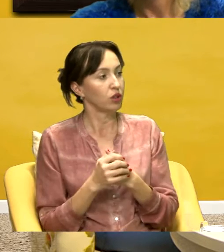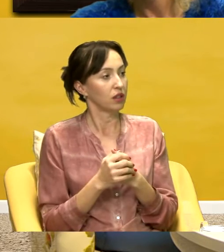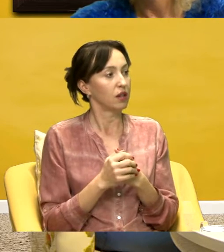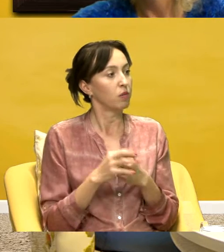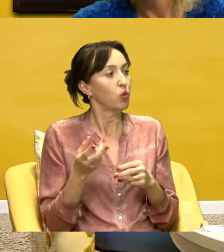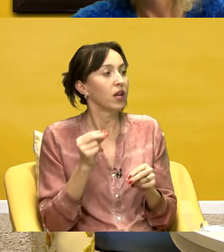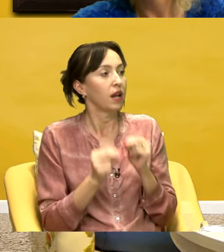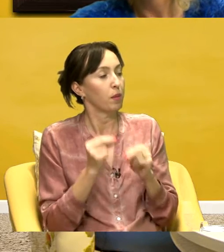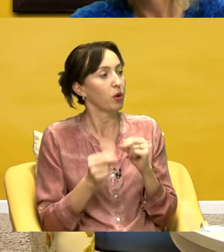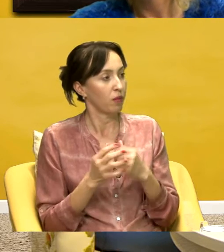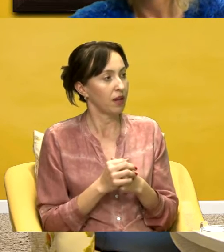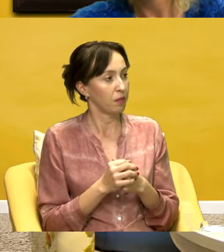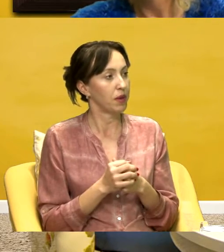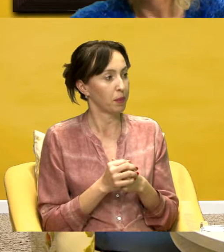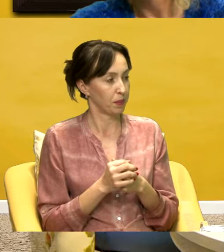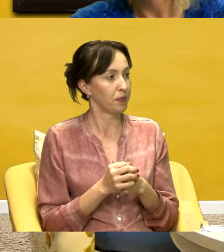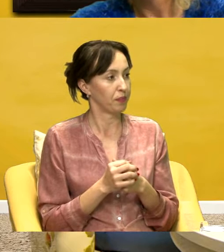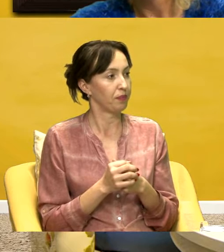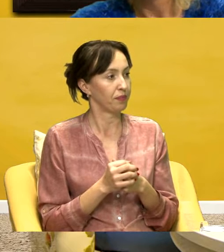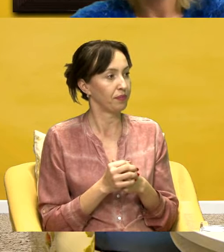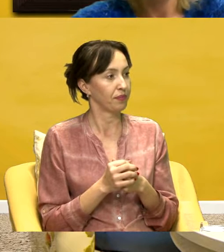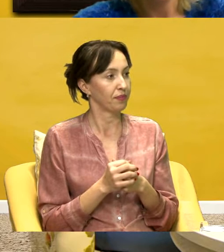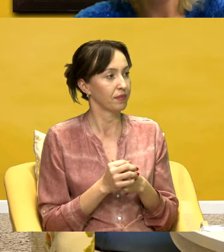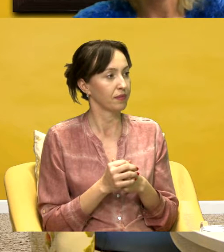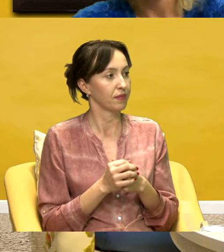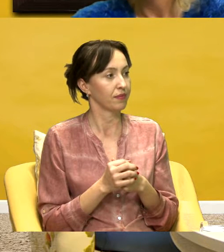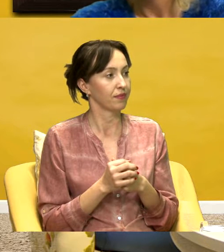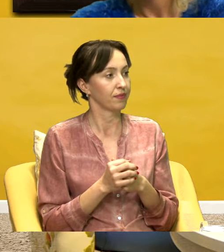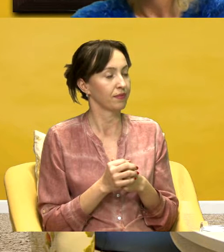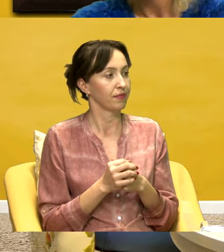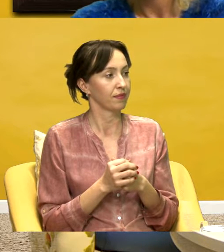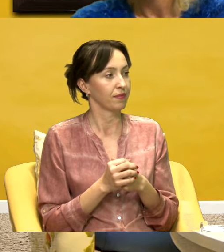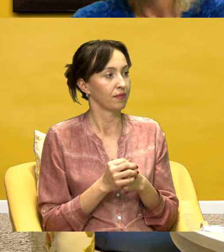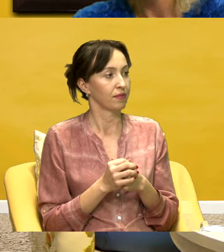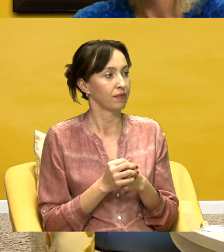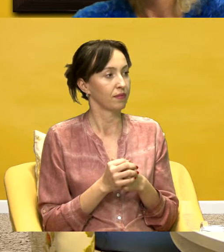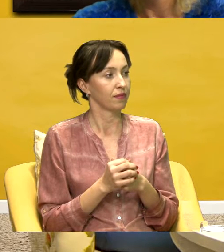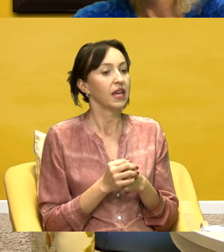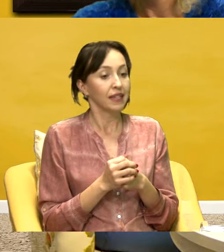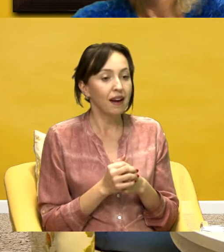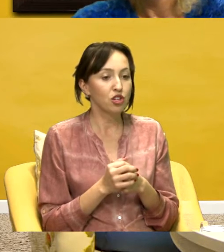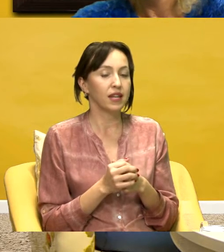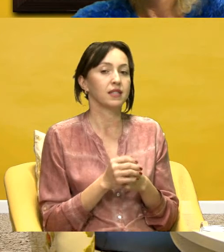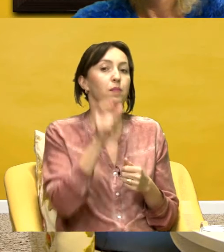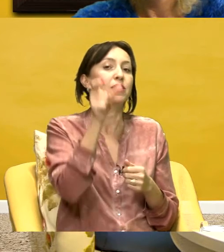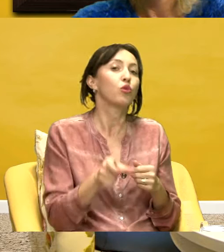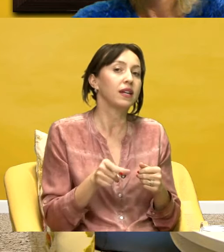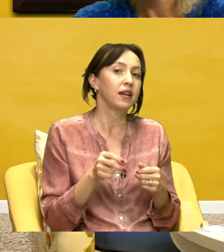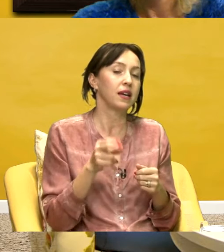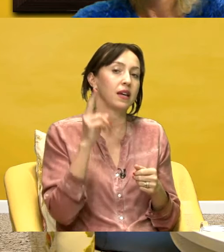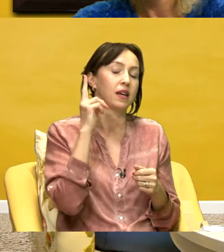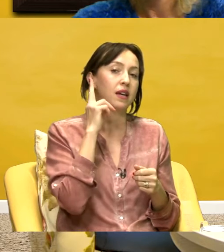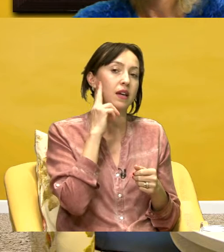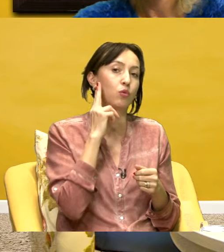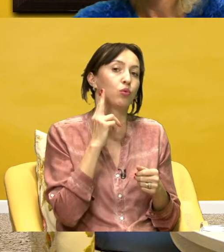situații în care nu se descurcă și nu au pe cineva lângă ei care să-i ajute. Da, așa este.